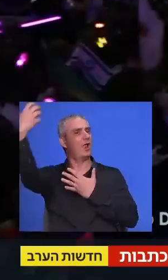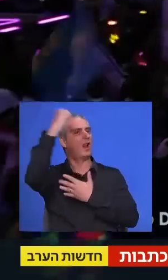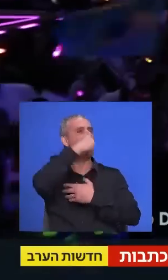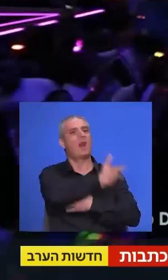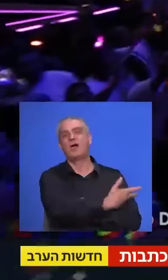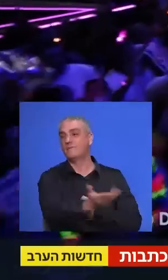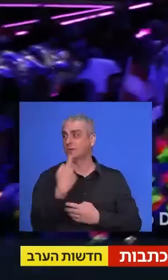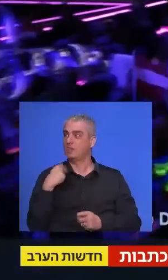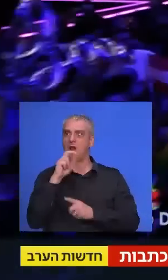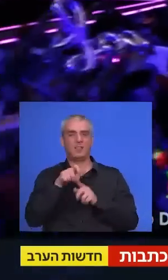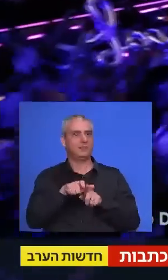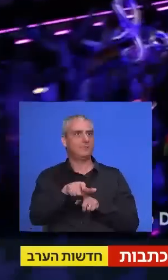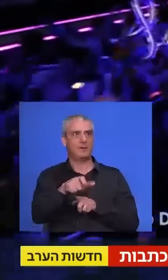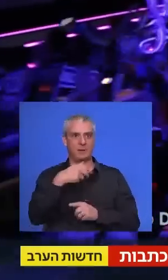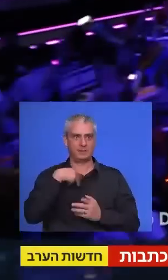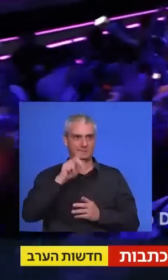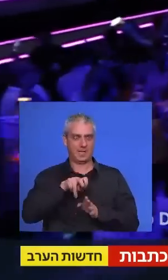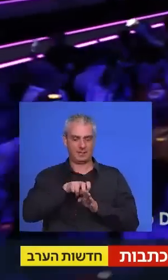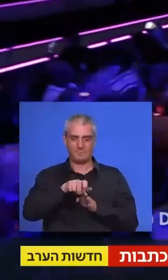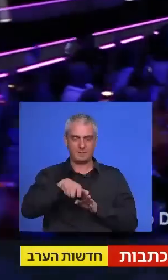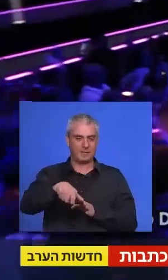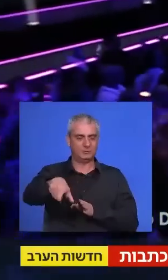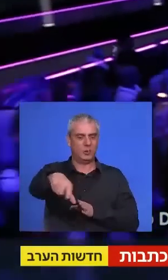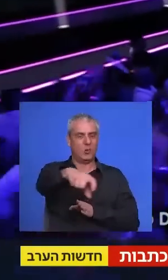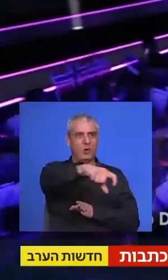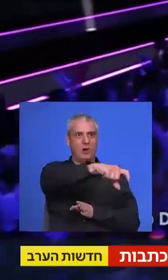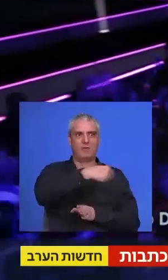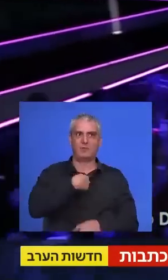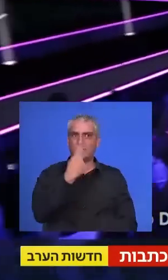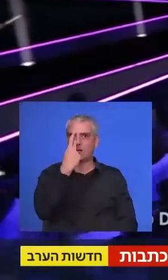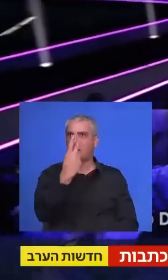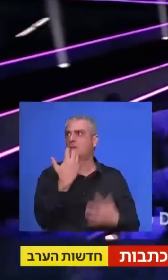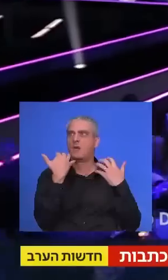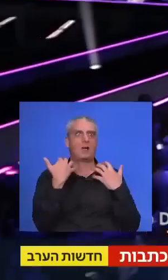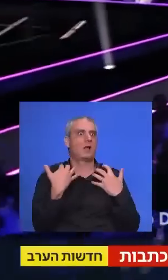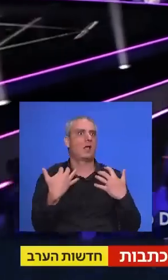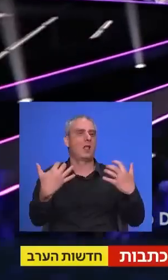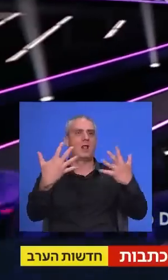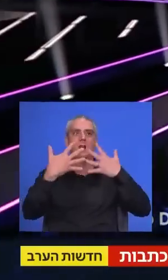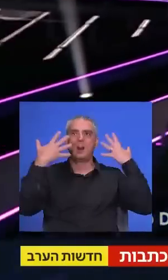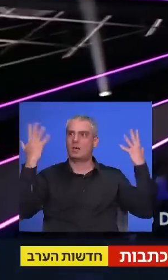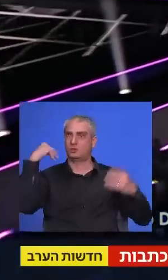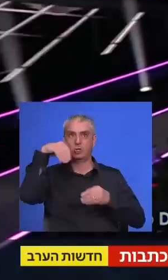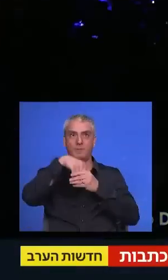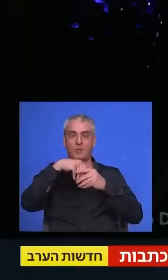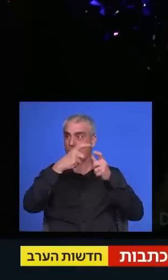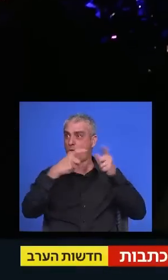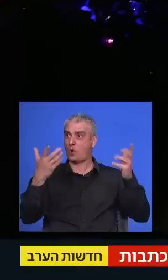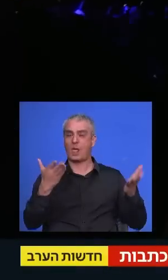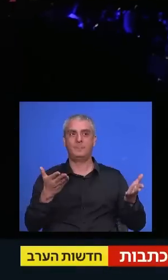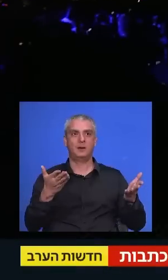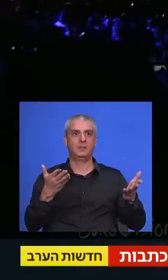עליתי לבמה והייתי אמורה ללכת על מסלול כזה, ואני ראיתי את הקהל העצום הזה שהיה שם